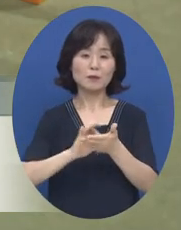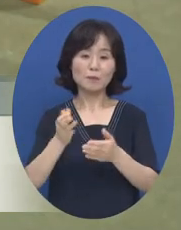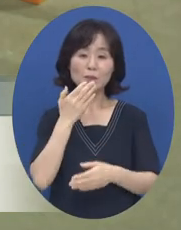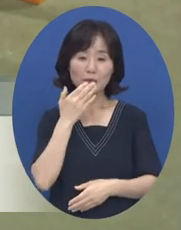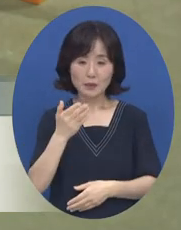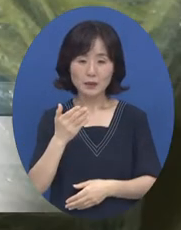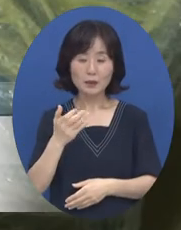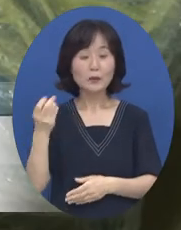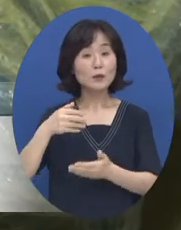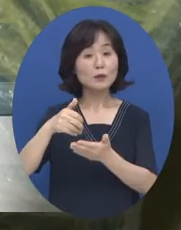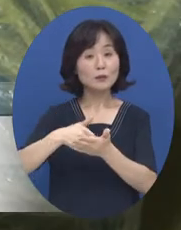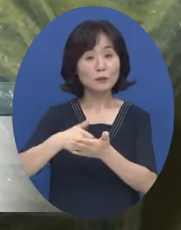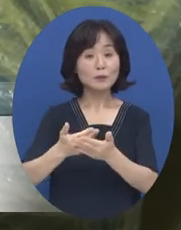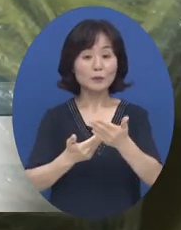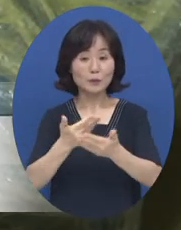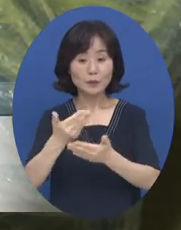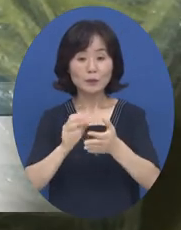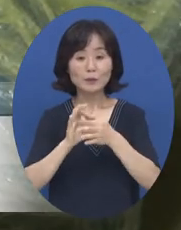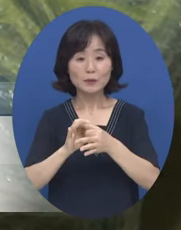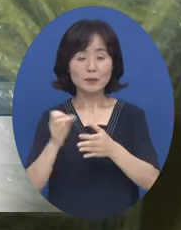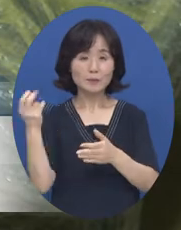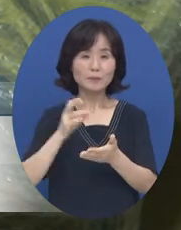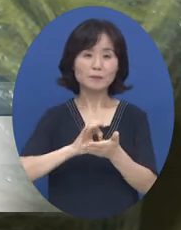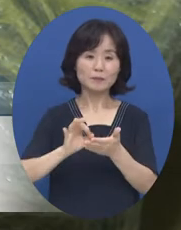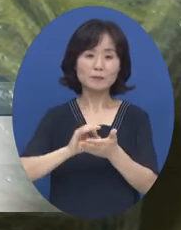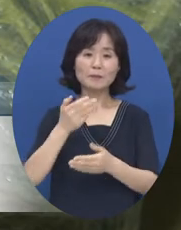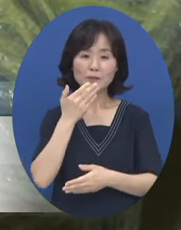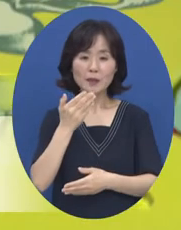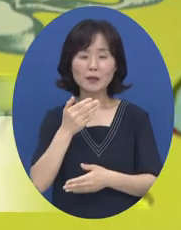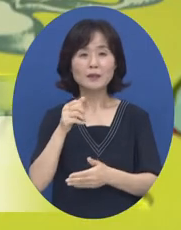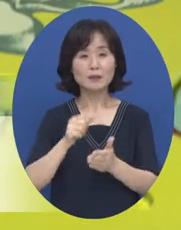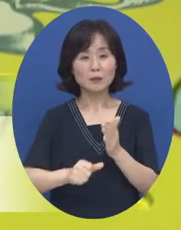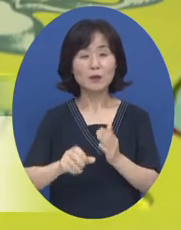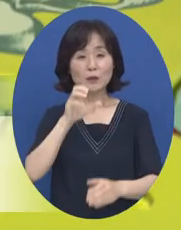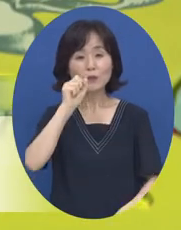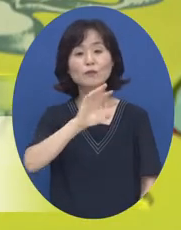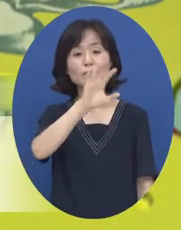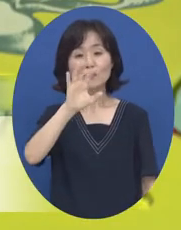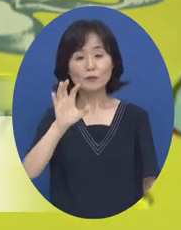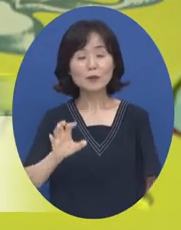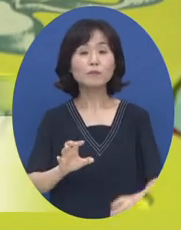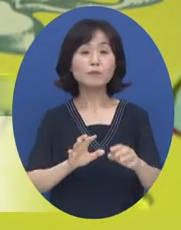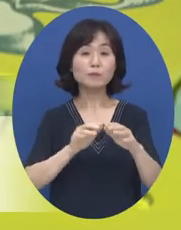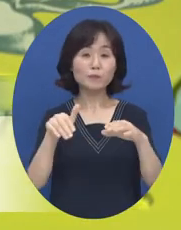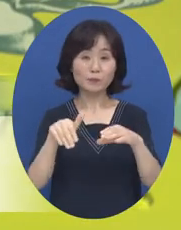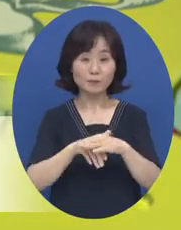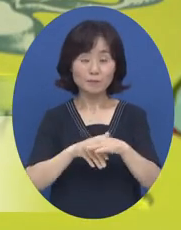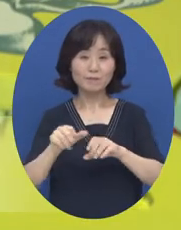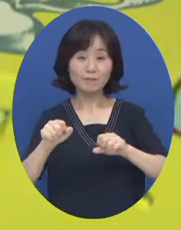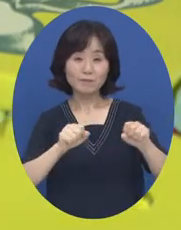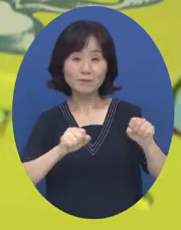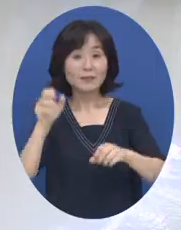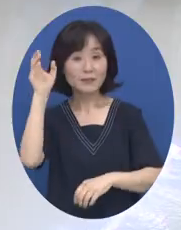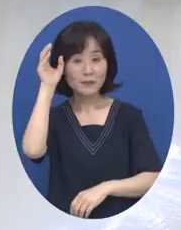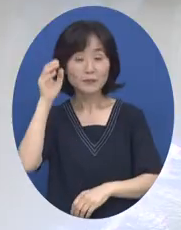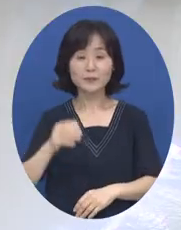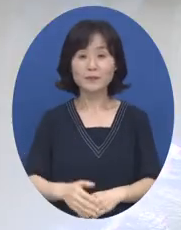이제 중고 거래를 통해서 재사용될 수 있는 이제 자원의 선순환 문화가 활성화되길